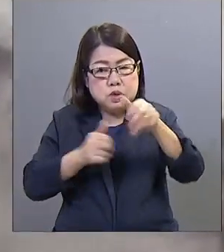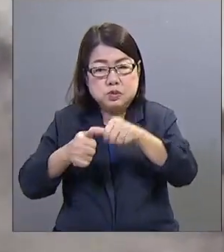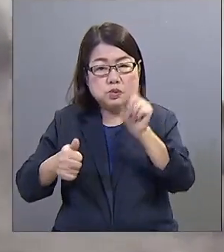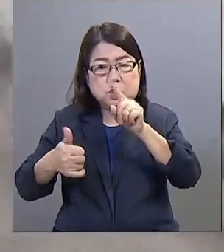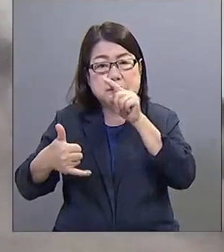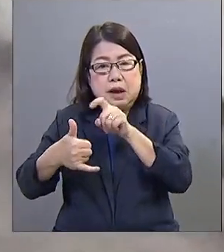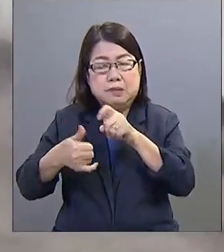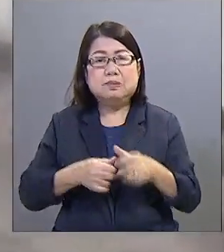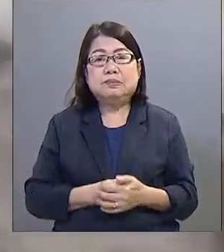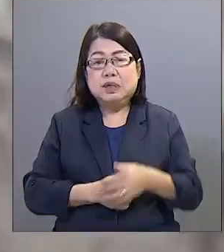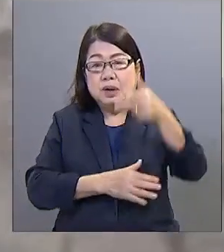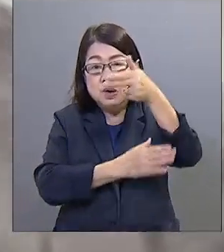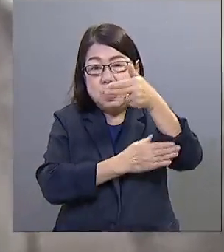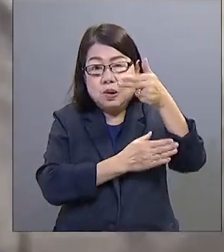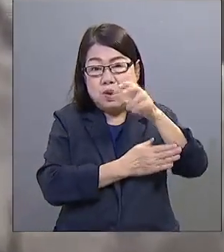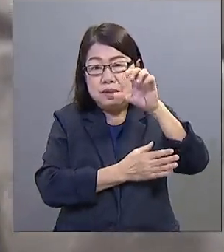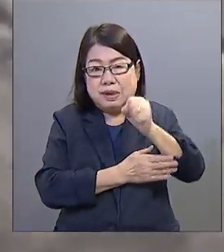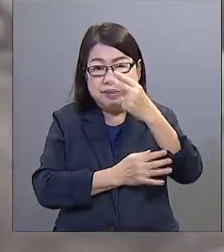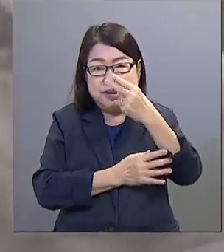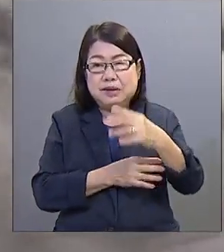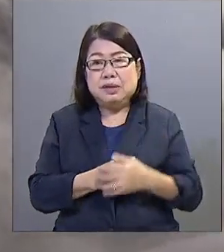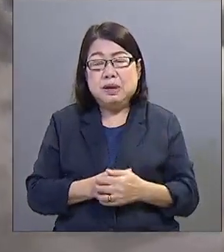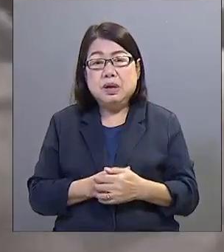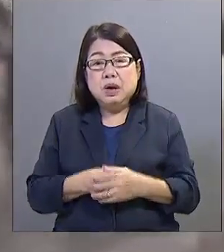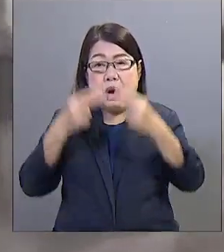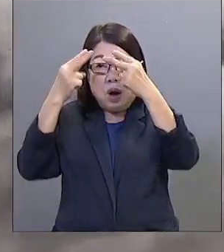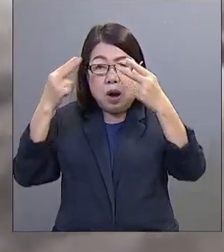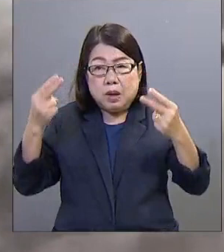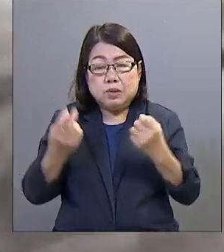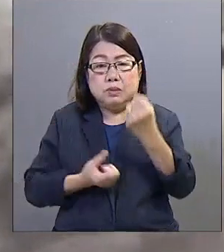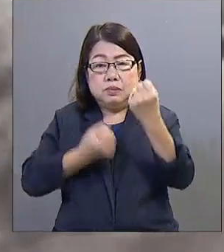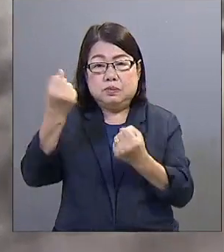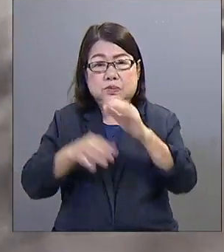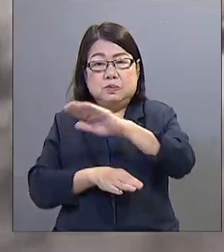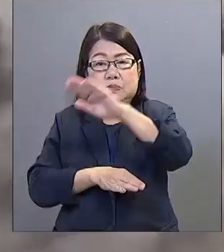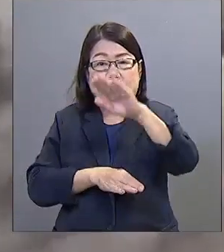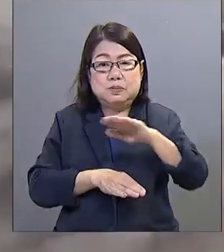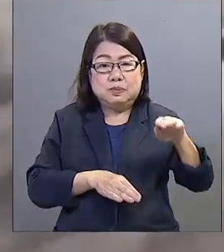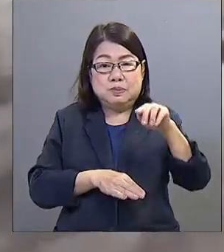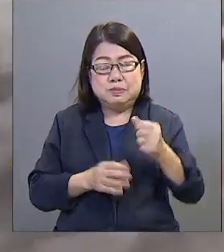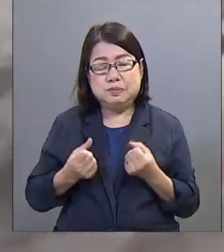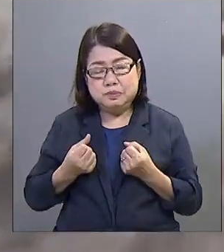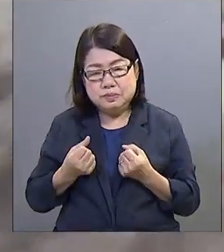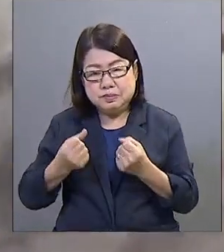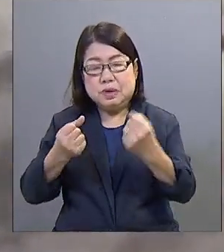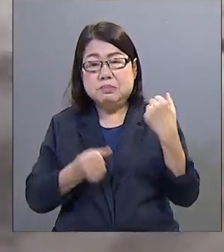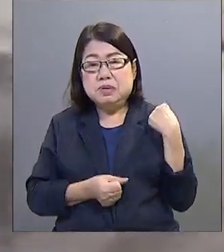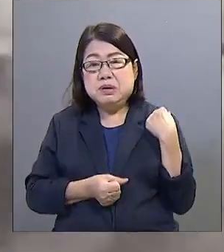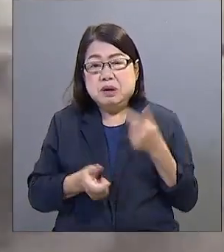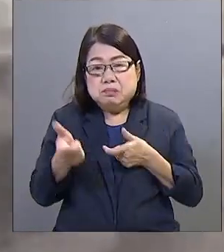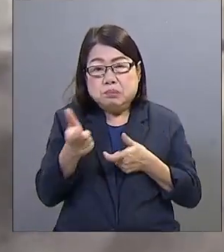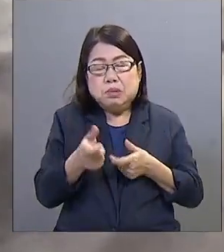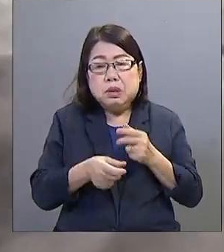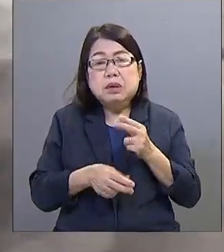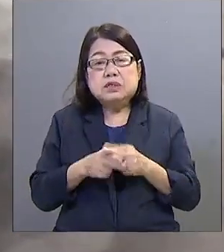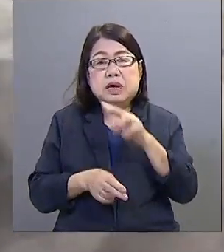ภาพวงจรปิดในตอนที่คนร้ายใช้รถกระบะ Isuzuตอนครึ่งเป็นพาหนะแล้วใช้อาวุธปืนสงครามเอ็ม